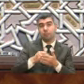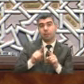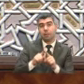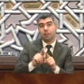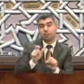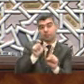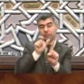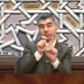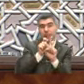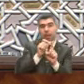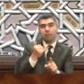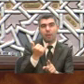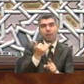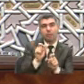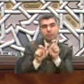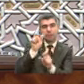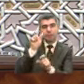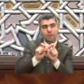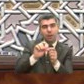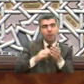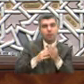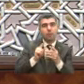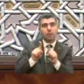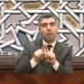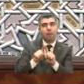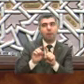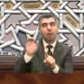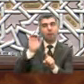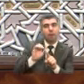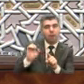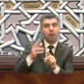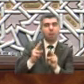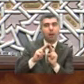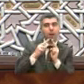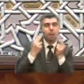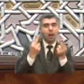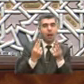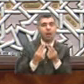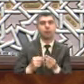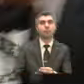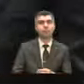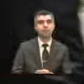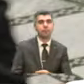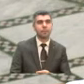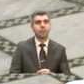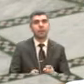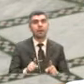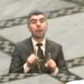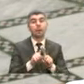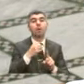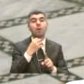كبيرا بهذه الفئة من المغاربة القاطنين بالخارج بالقضايا ديالهم، وبالفعل الحقوق